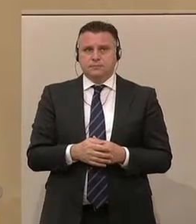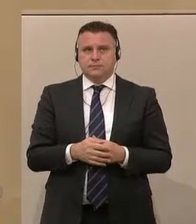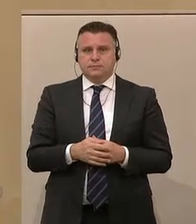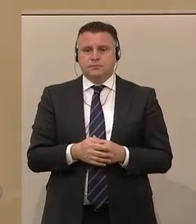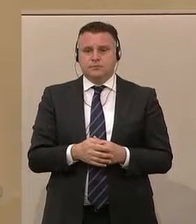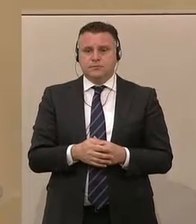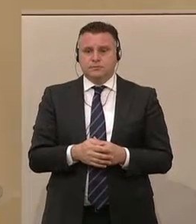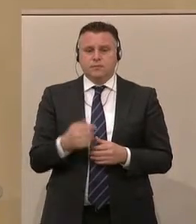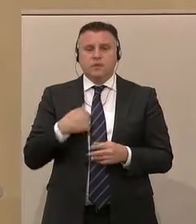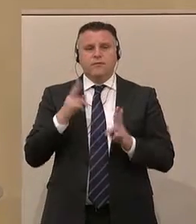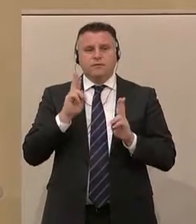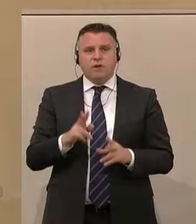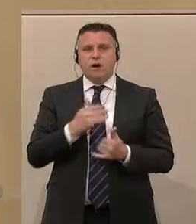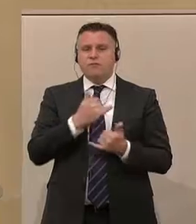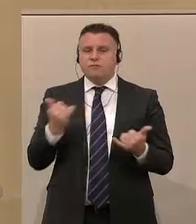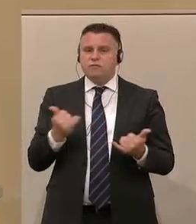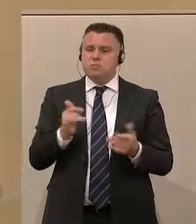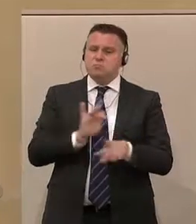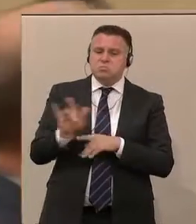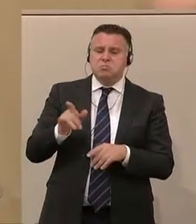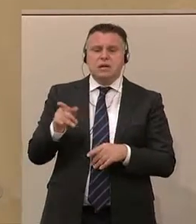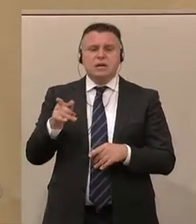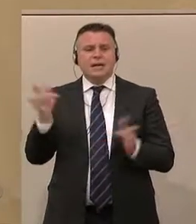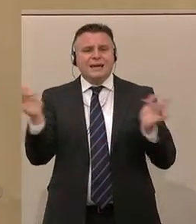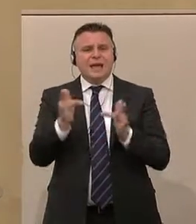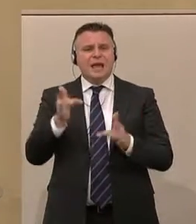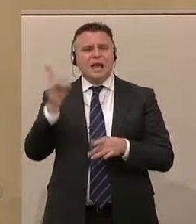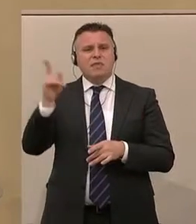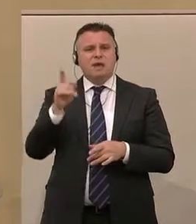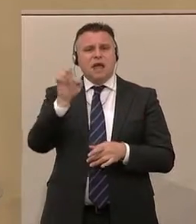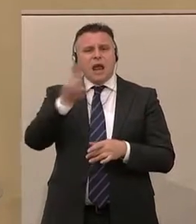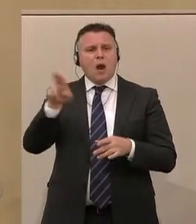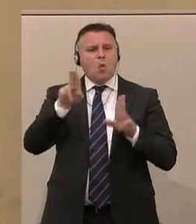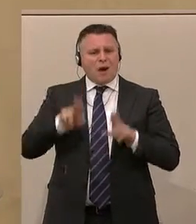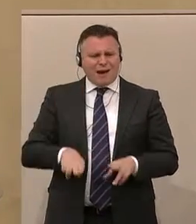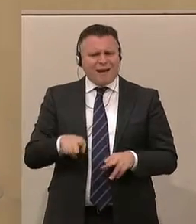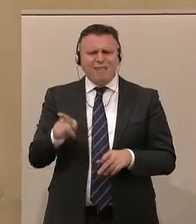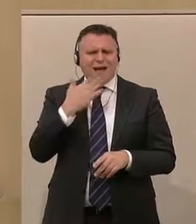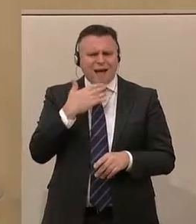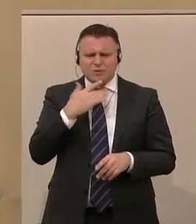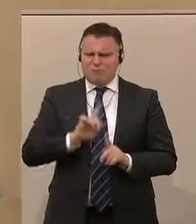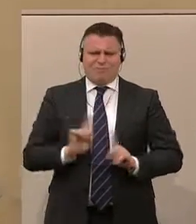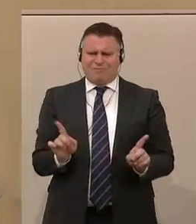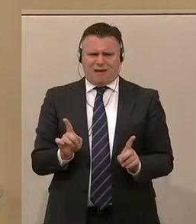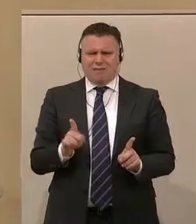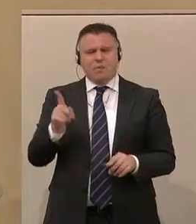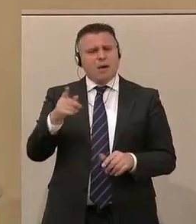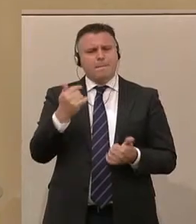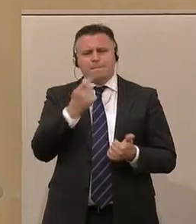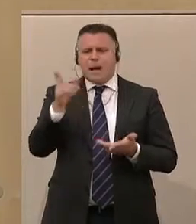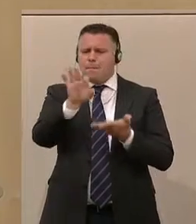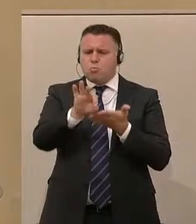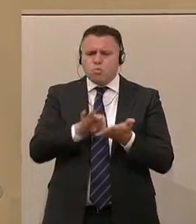grundsätzlich böse Absichten zu unterstellen, dass hier bewusst Unionsrecht umgangen wird. Ganz im Gegenteil. Wir sind einfach der Meinung, dass auf gewisse Punkte nicht Rücksicht